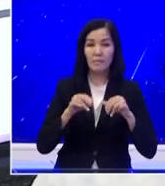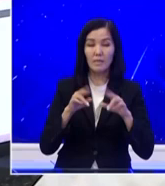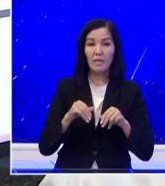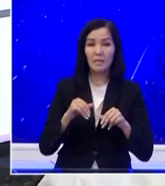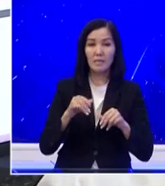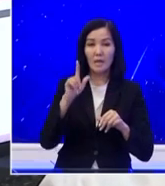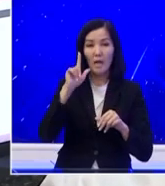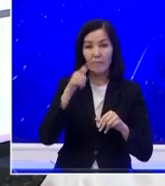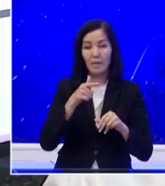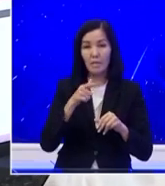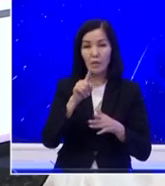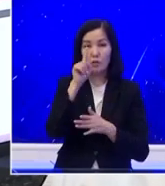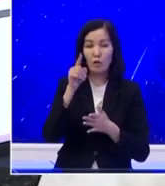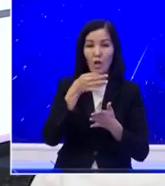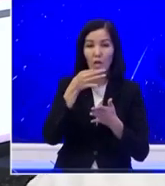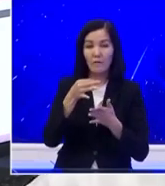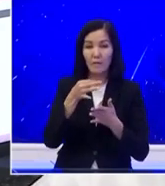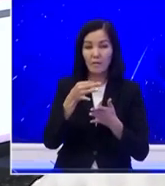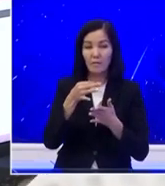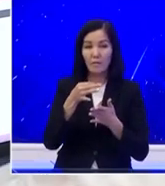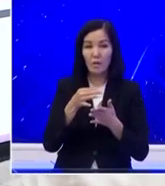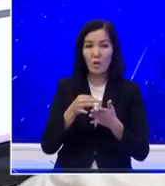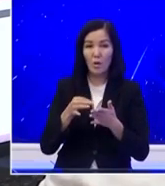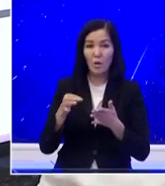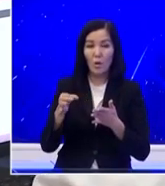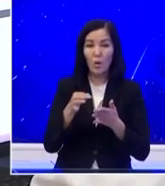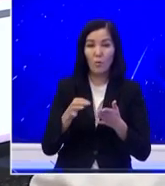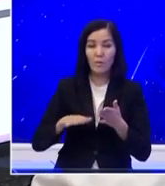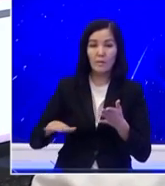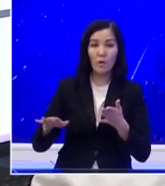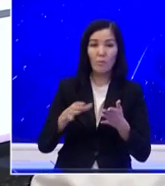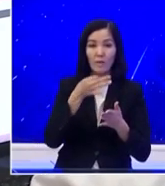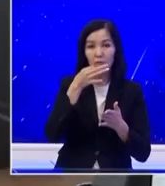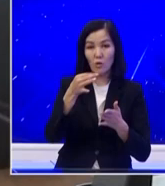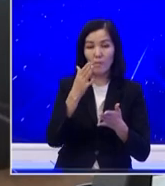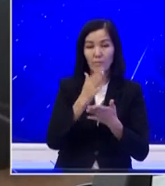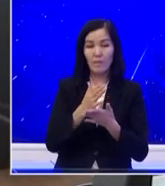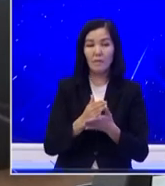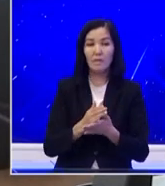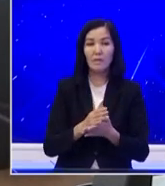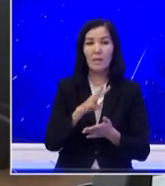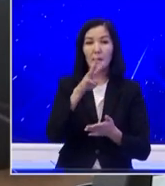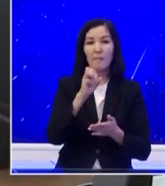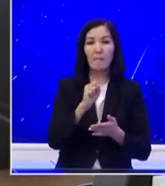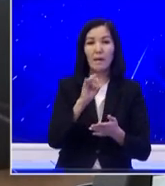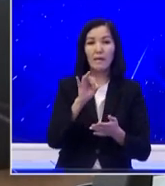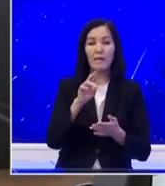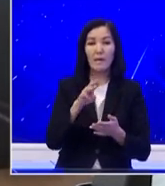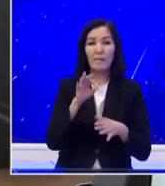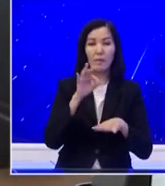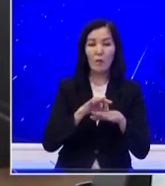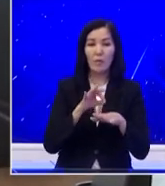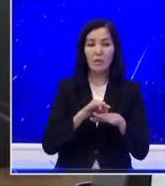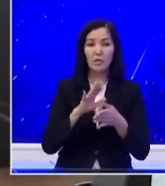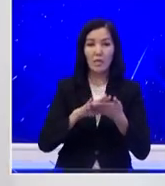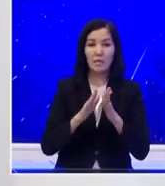операторларымыз сол сұрақтарды шешіп, облыс аумағында жауап береді. Бұл Мәриям Хамзаева. Науқас жағдайын